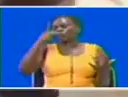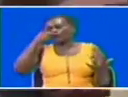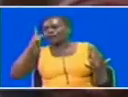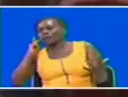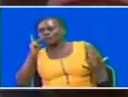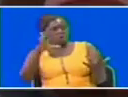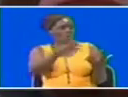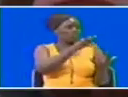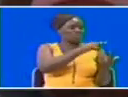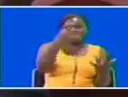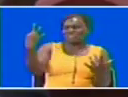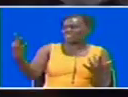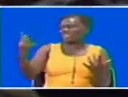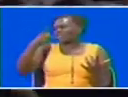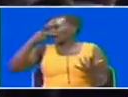Kalonzo, option 3